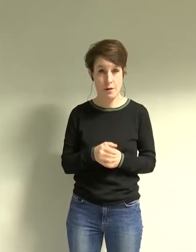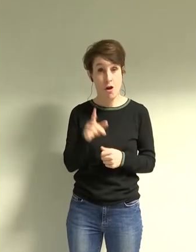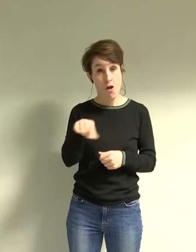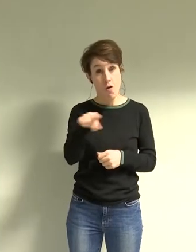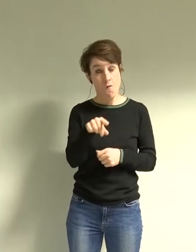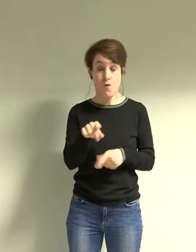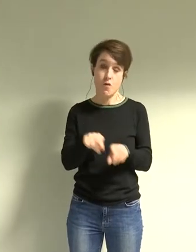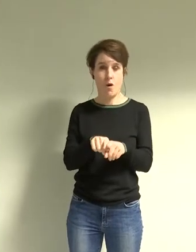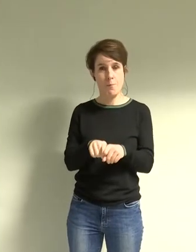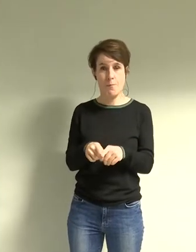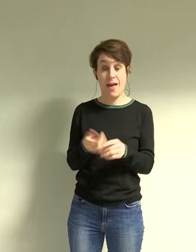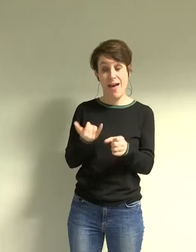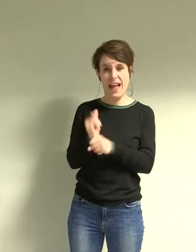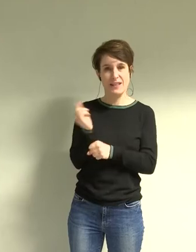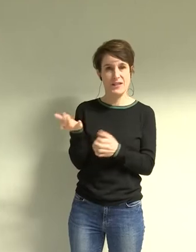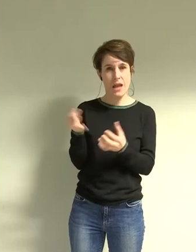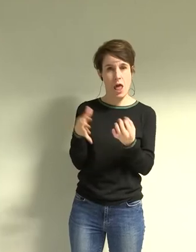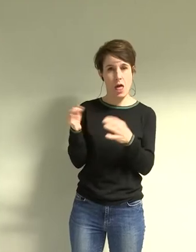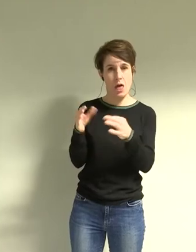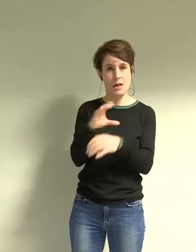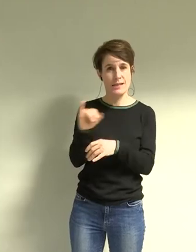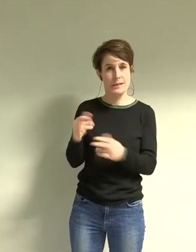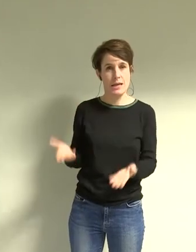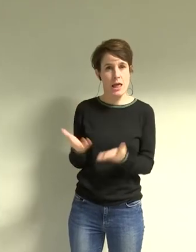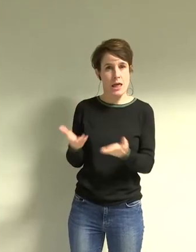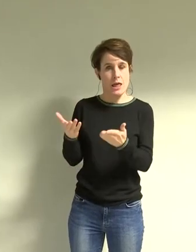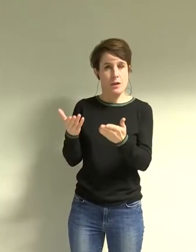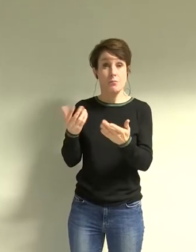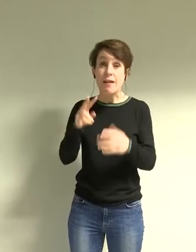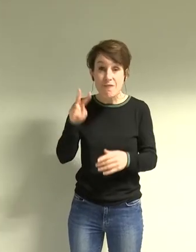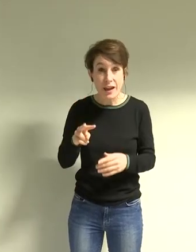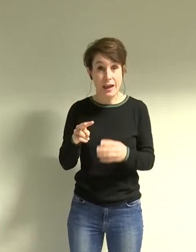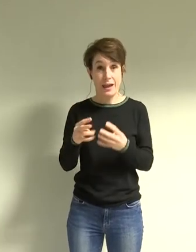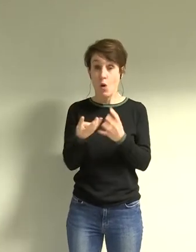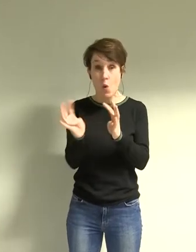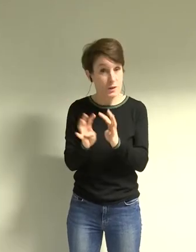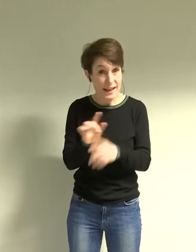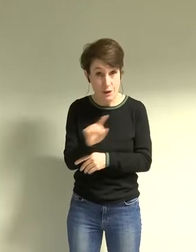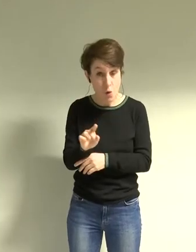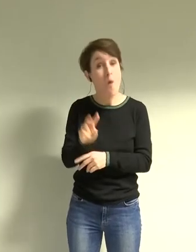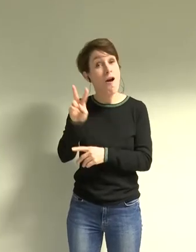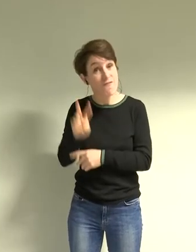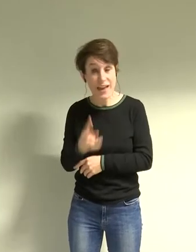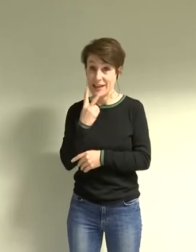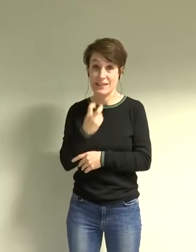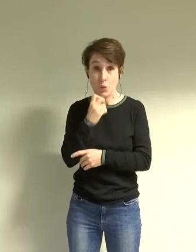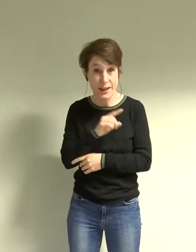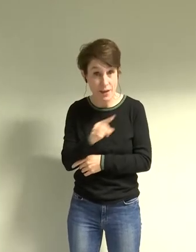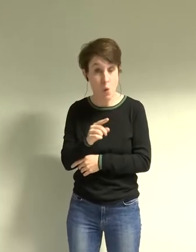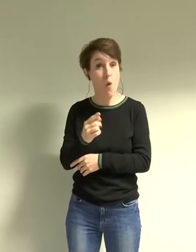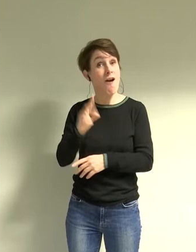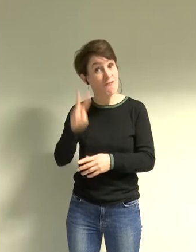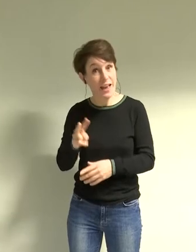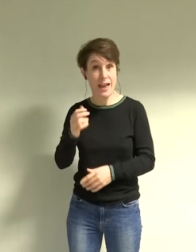qui ne sont ni des conseils ni des citoyens ni indépendants et nous nous